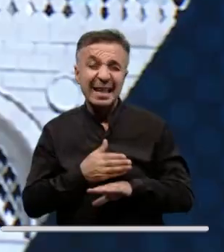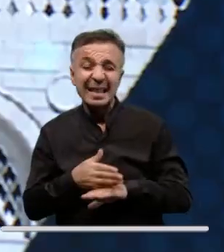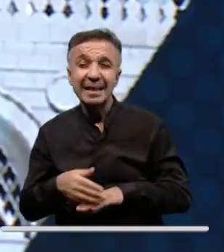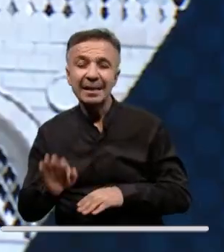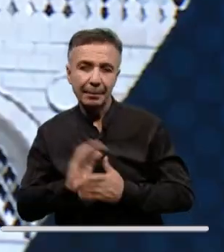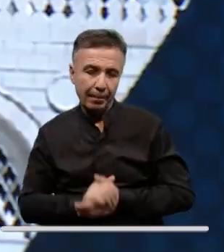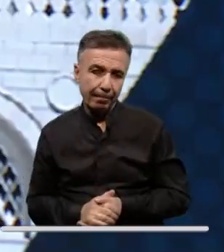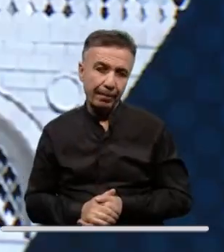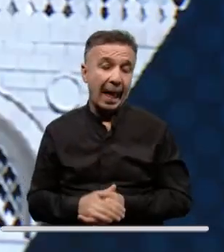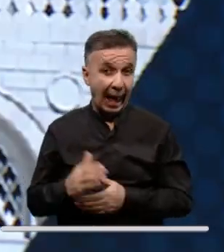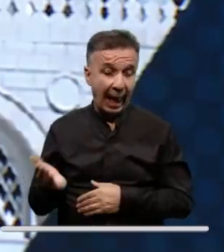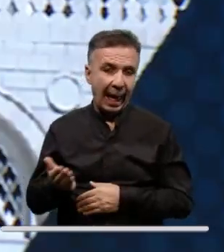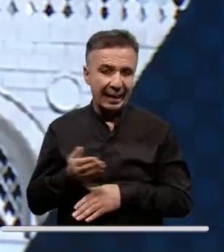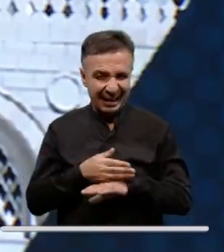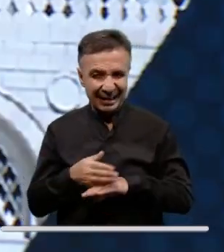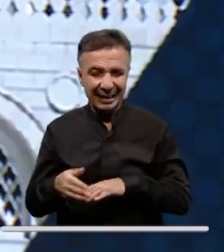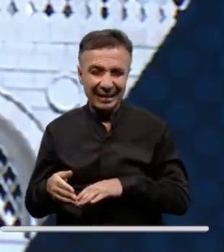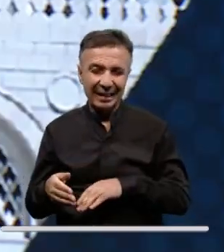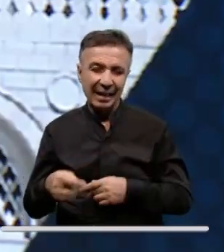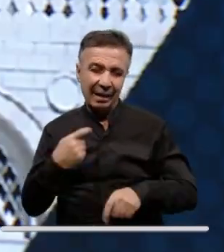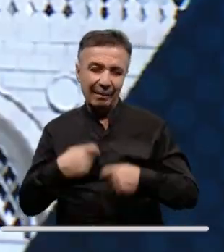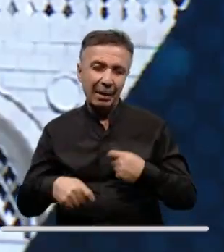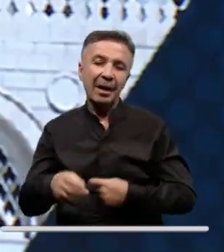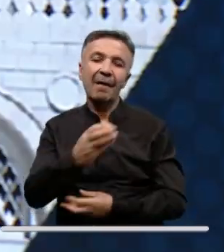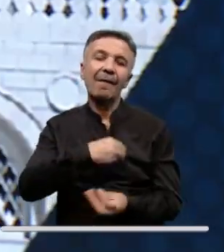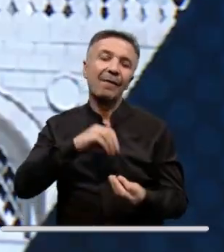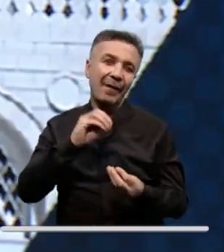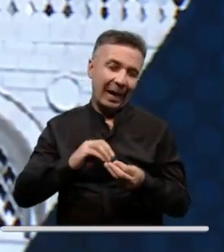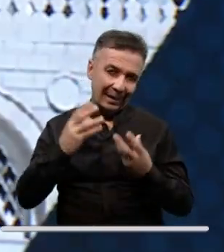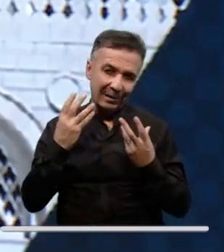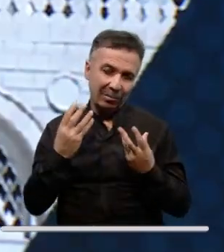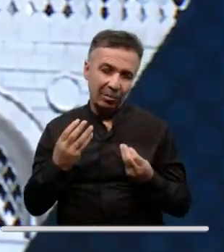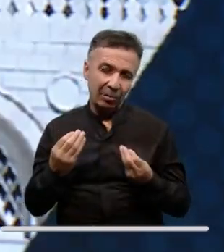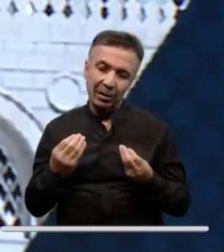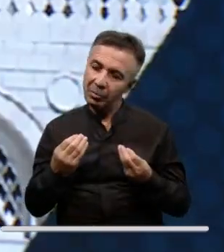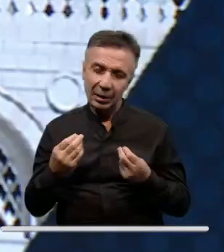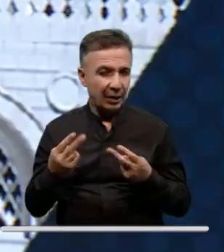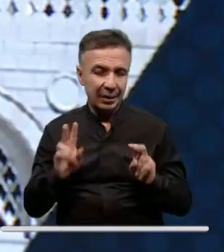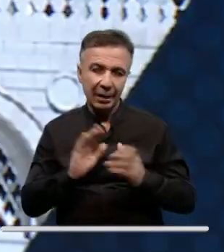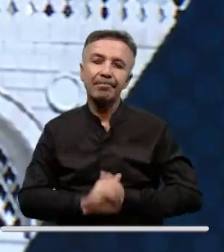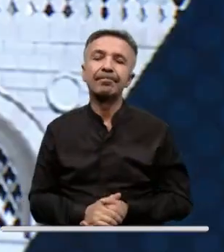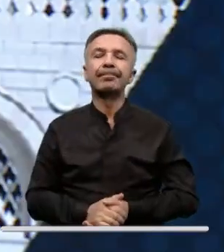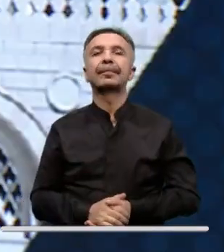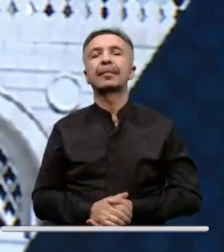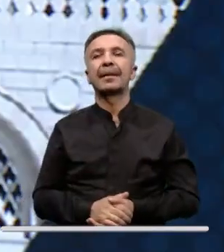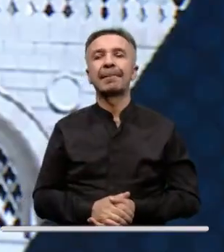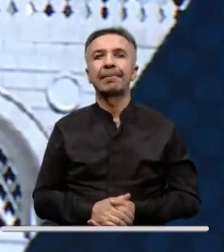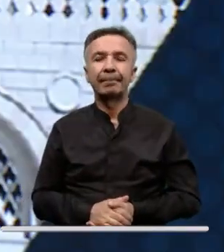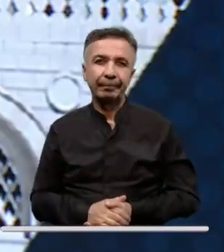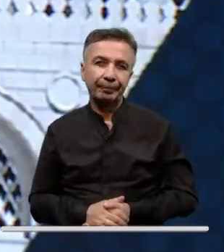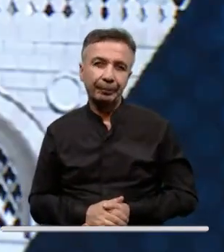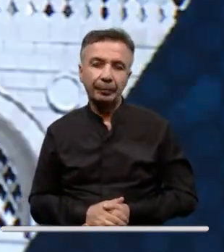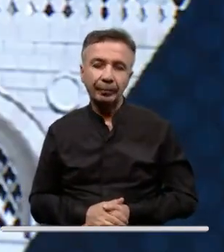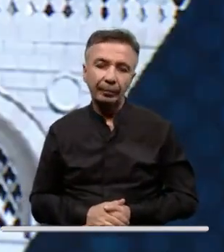eğer geçirirsek o zaman banka faiz işletiyor Eee Bu da Eee bizi Eee faizli